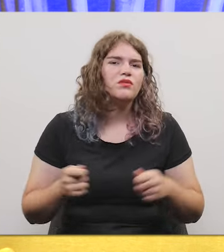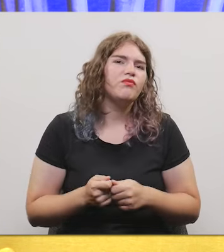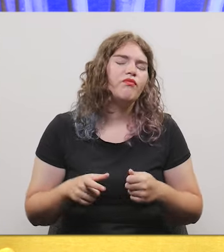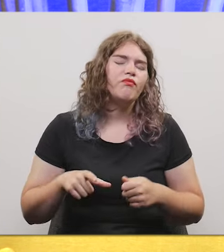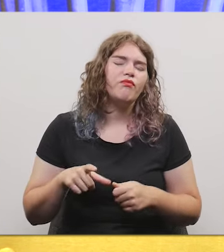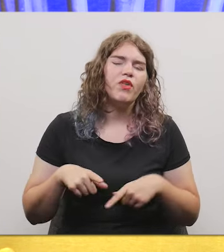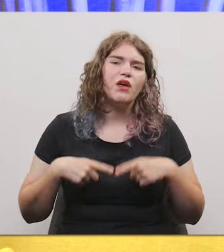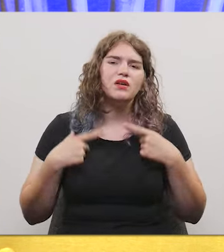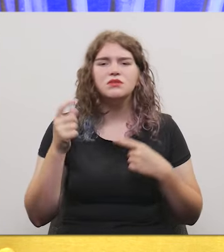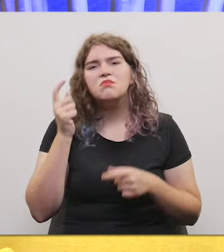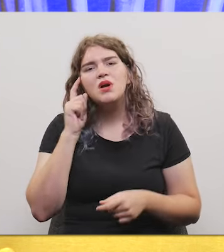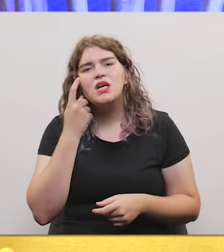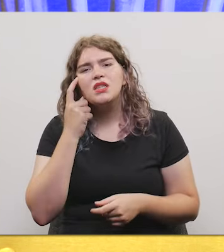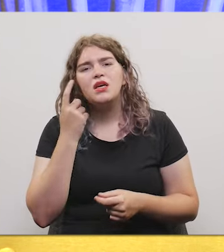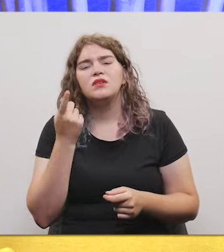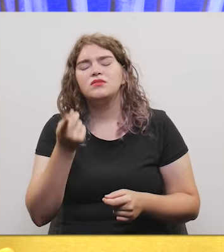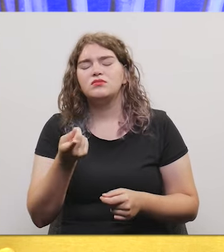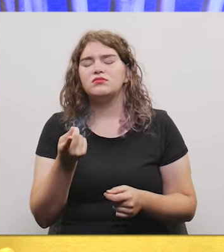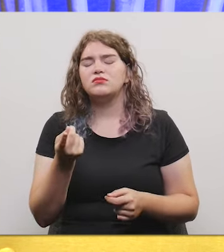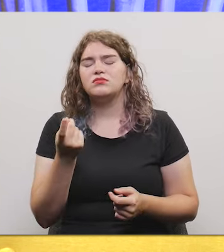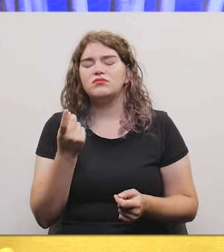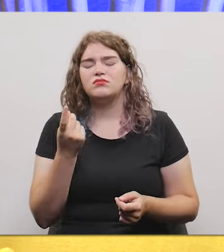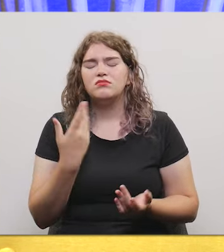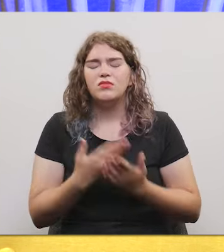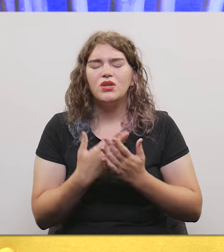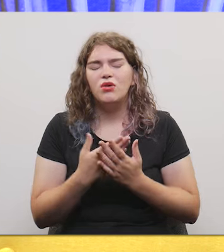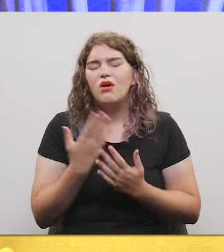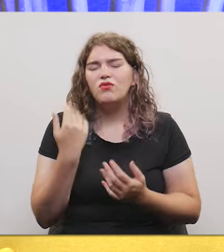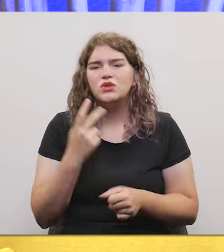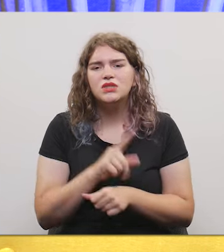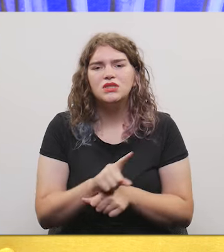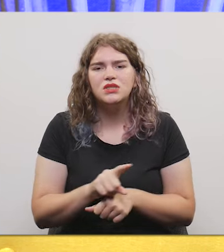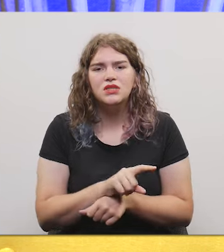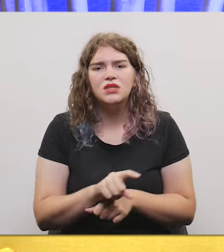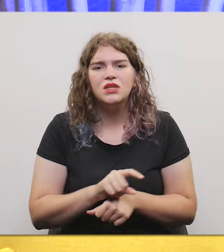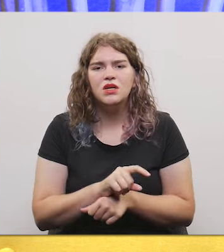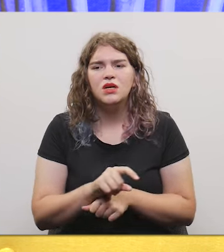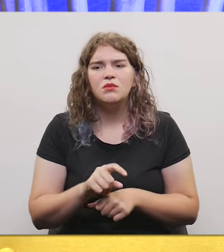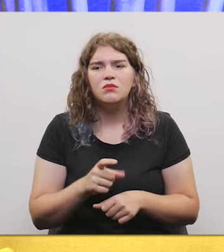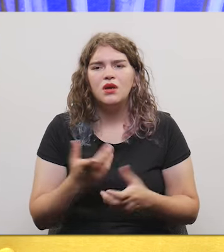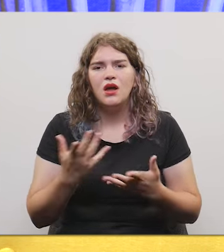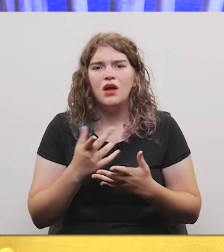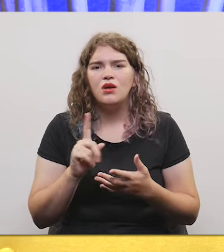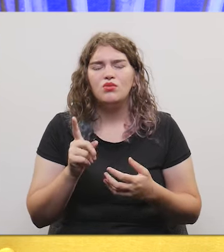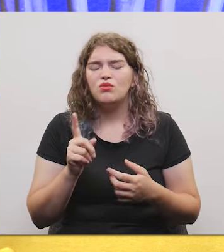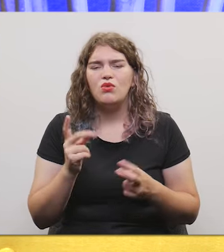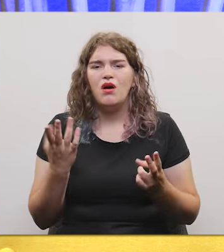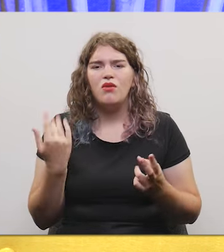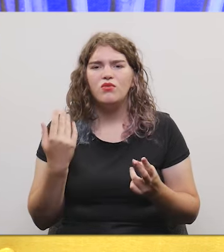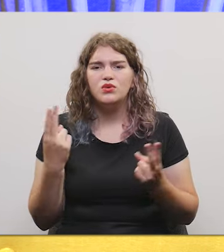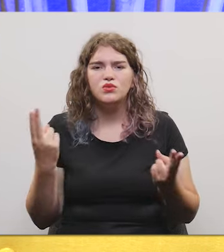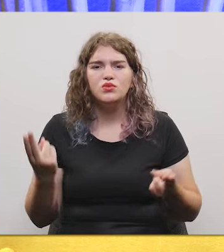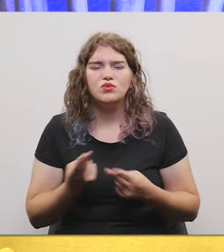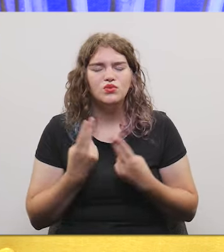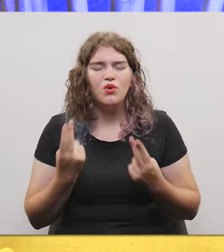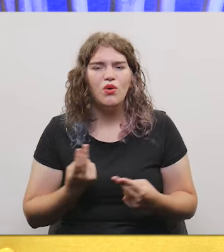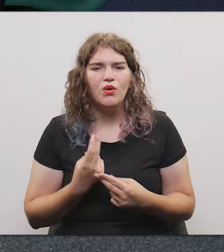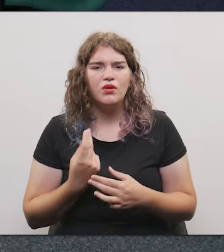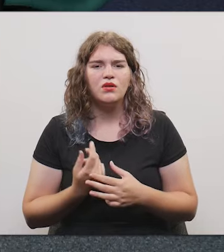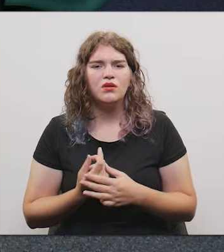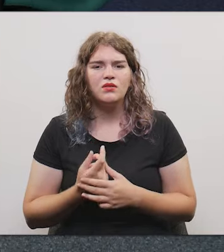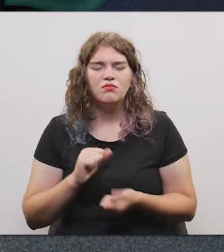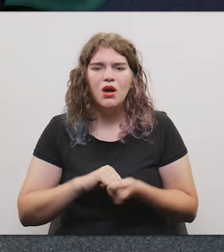al vieții mele. Wow. Pentru că a fost o perioadă în care nu pot să zic că mi-a fost